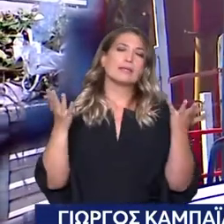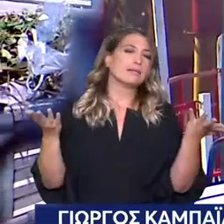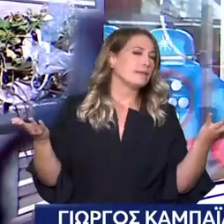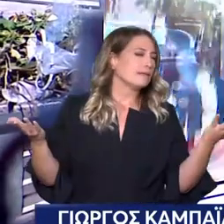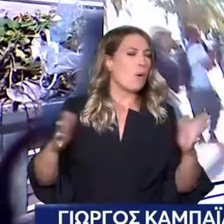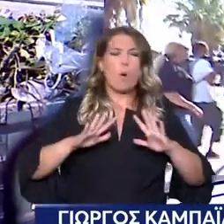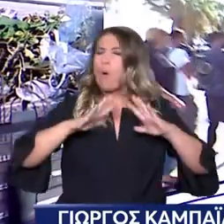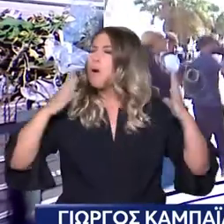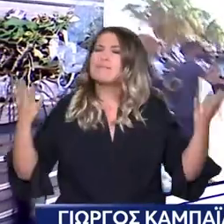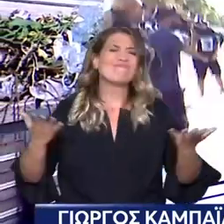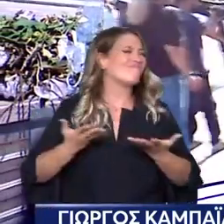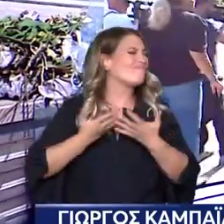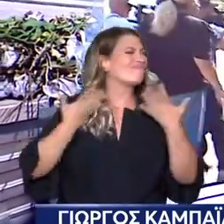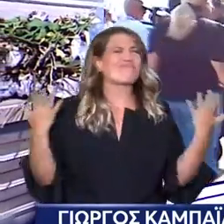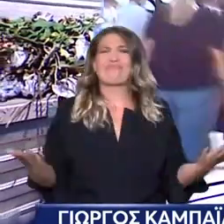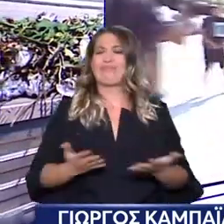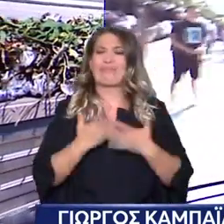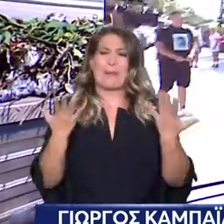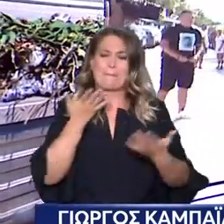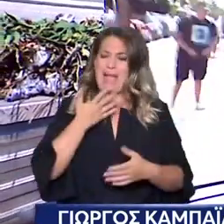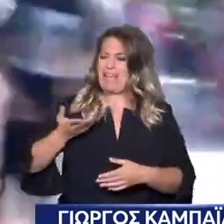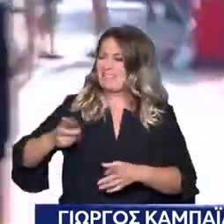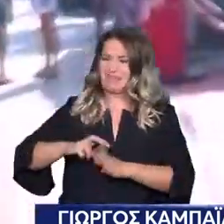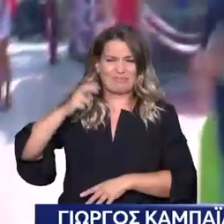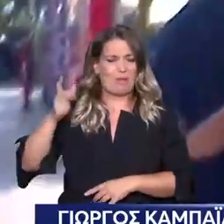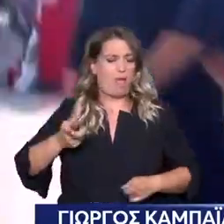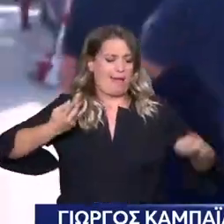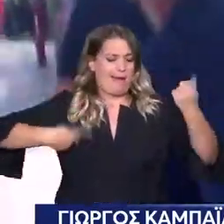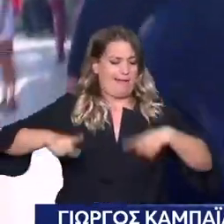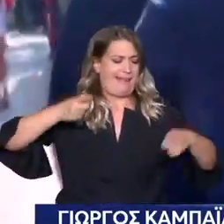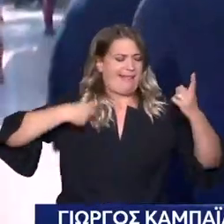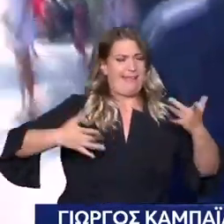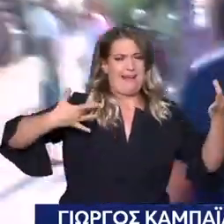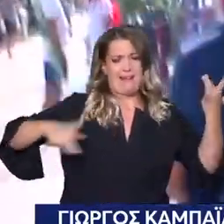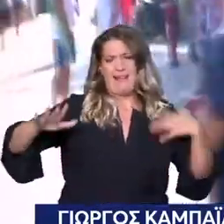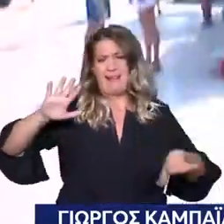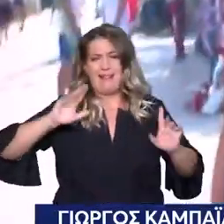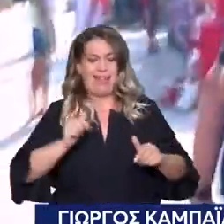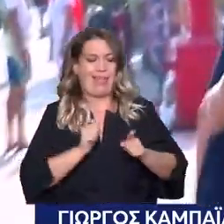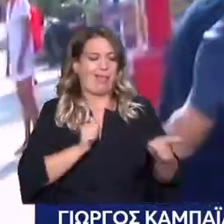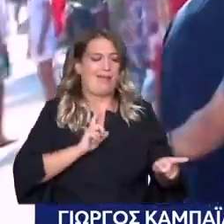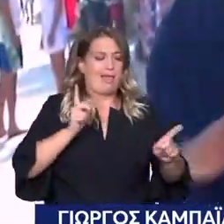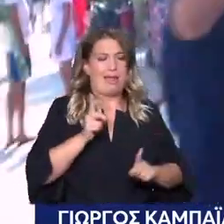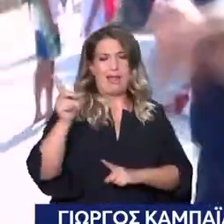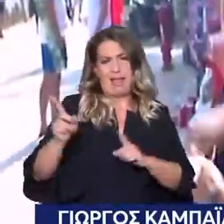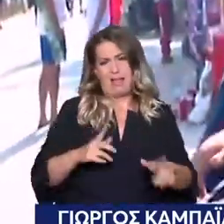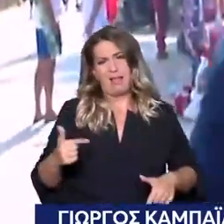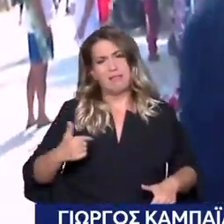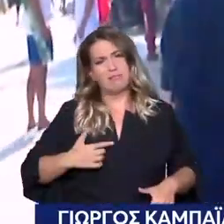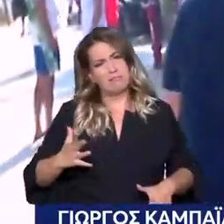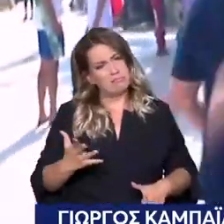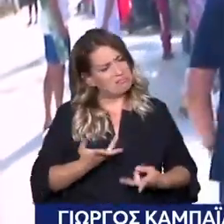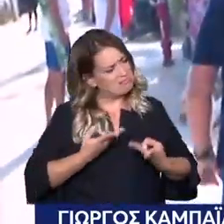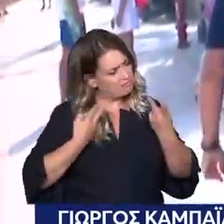και το θράσος που έχουν γενικότερα όλοι αυτοί, οι άνθρωποι και η παρέα, ενώ του φωνάζαμε,